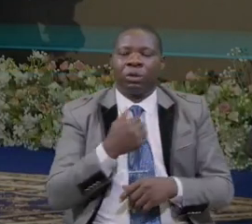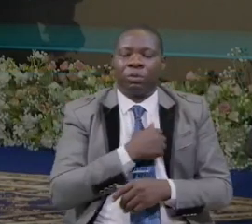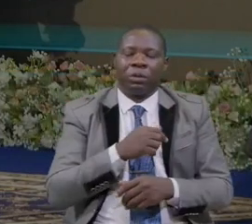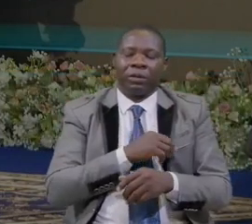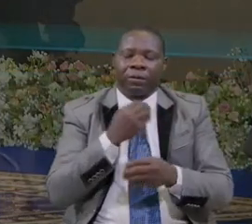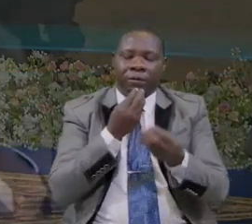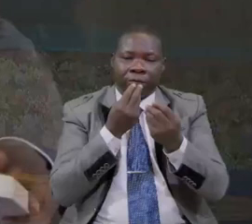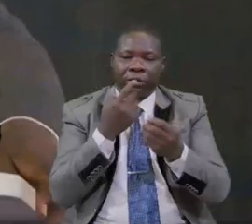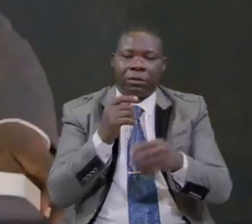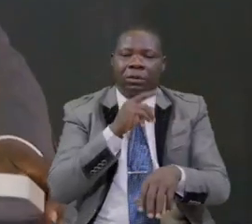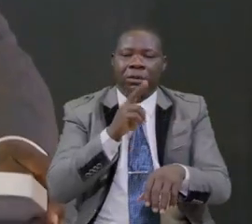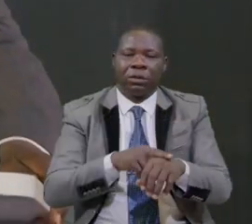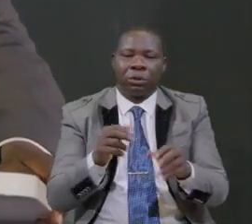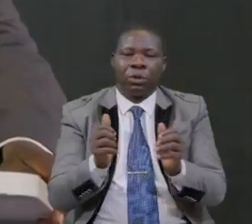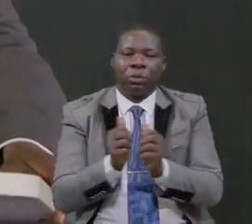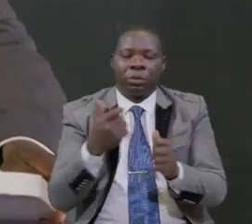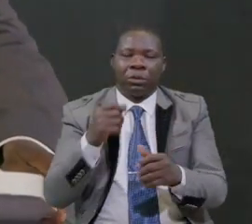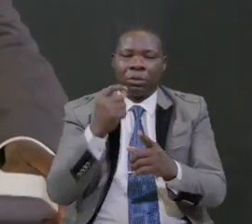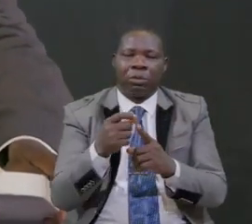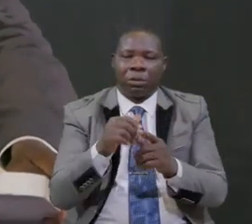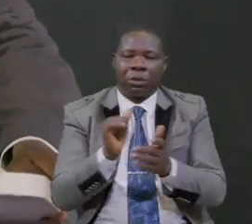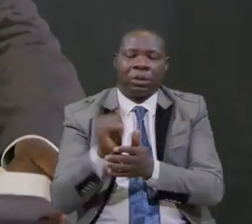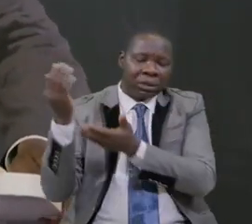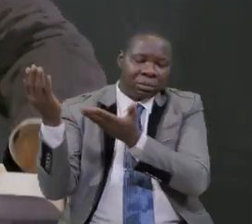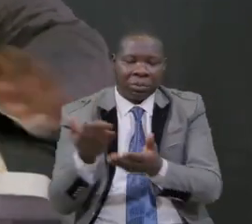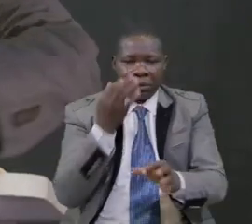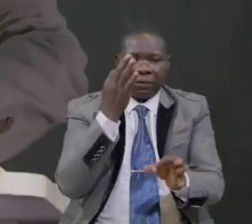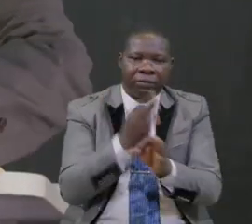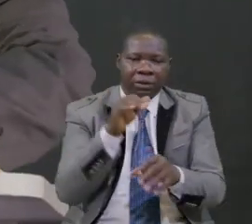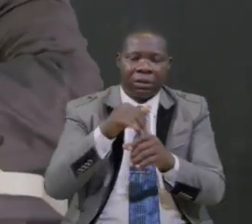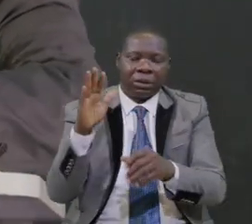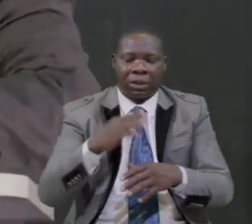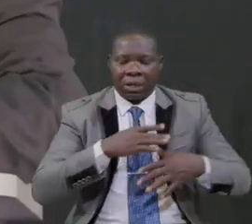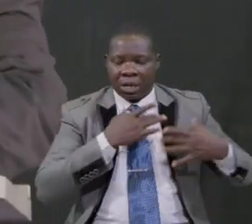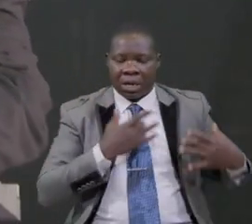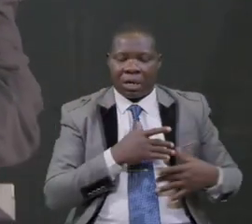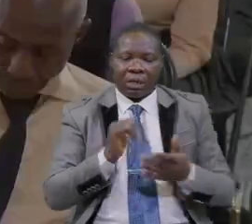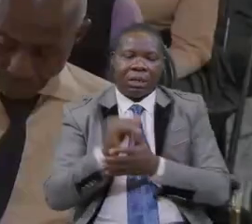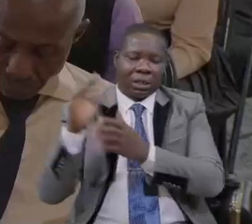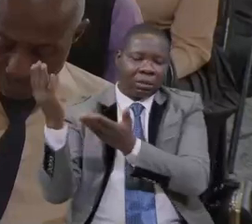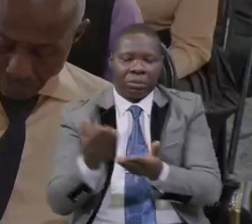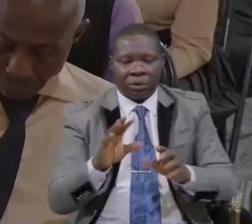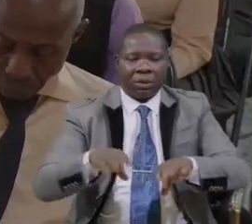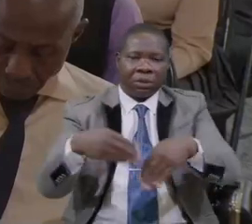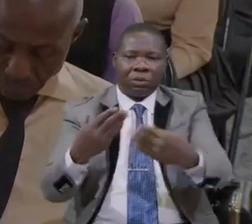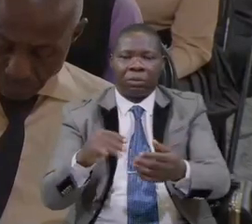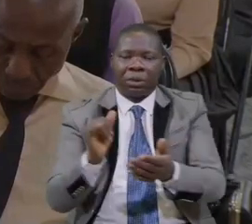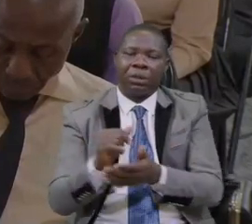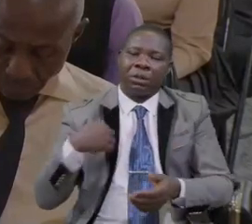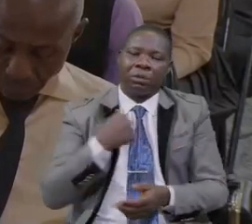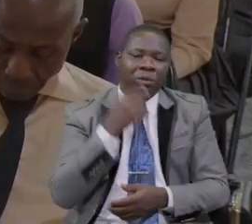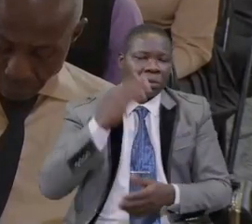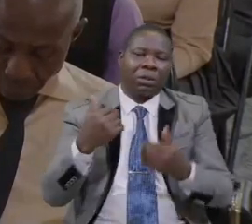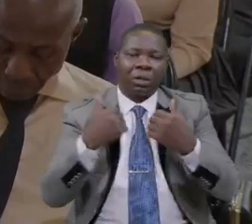la parole qui apporte la foi dans leur cœur et qui apporte la provision qu'ils auront. Ta